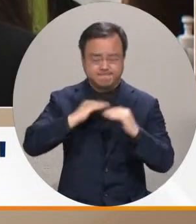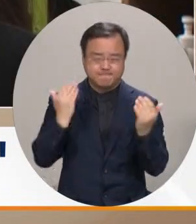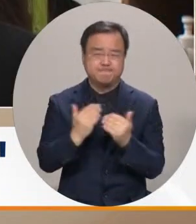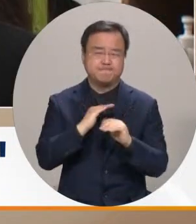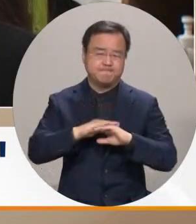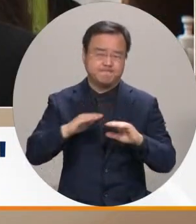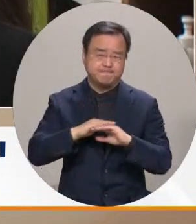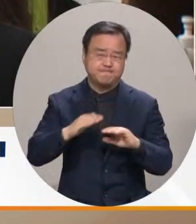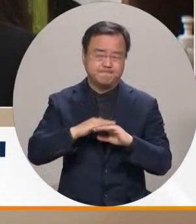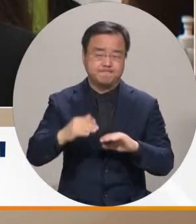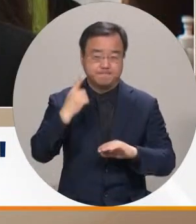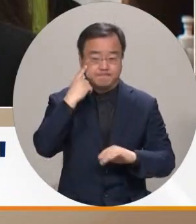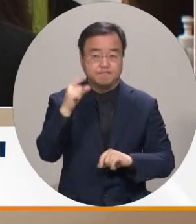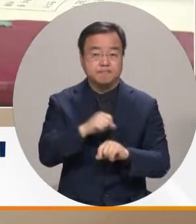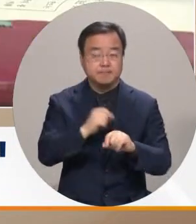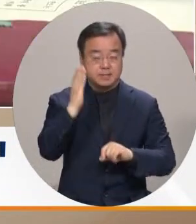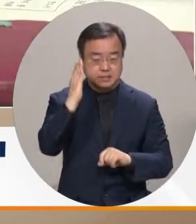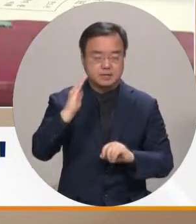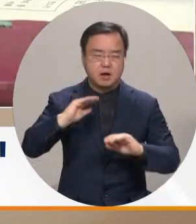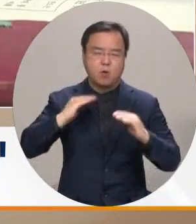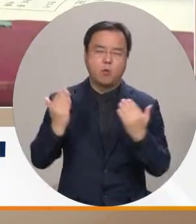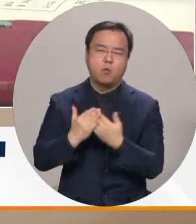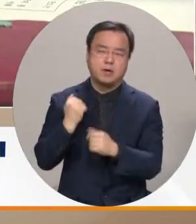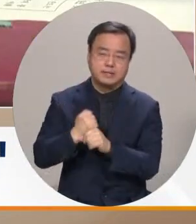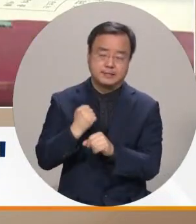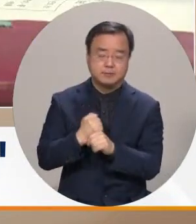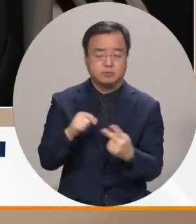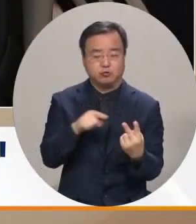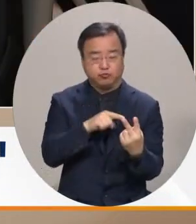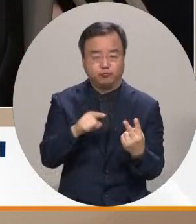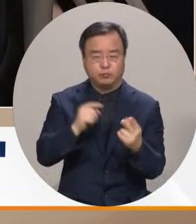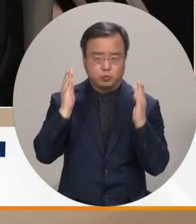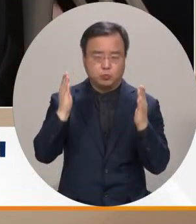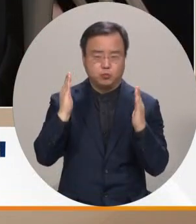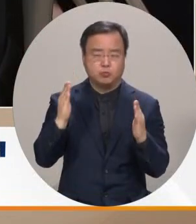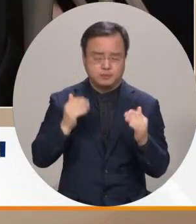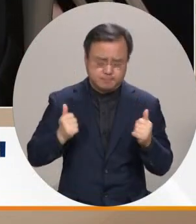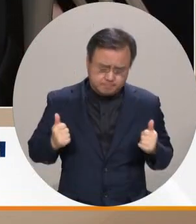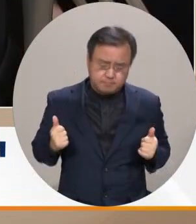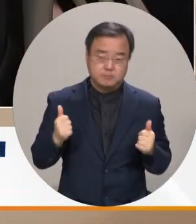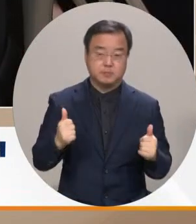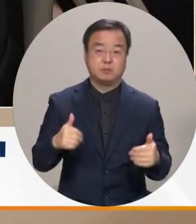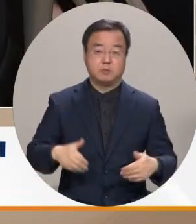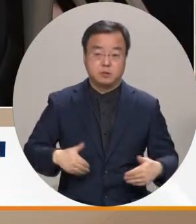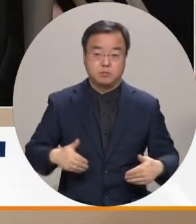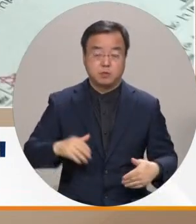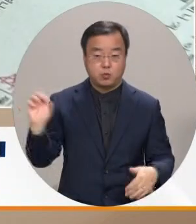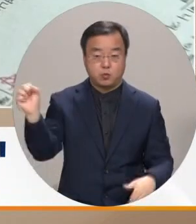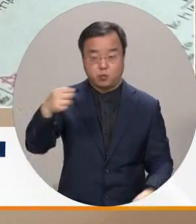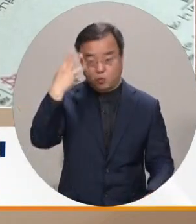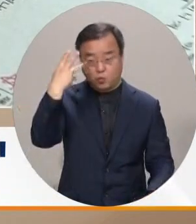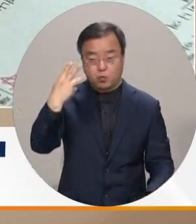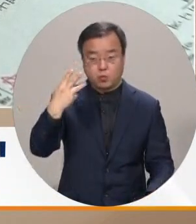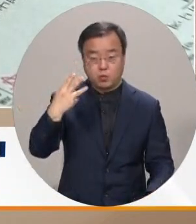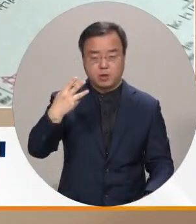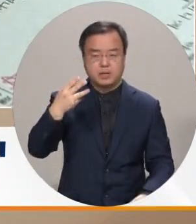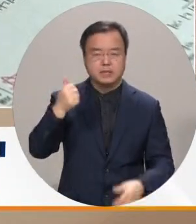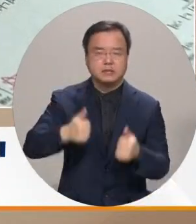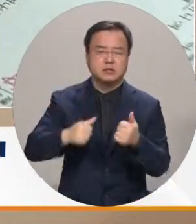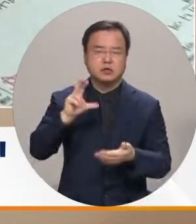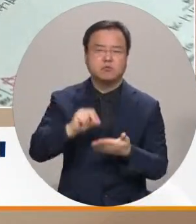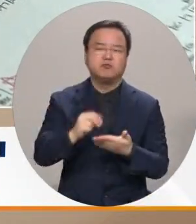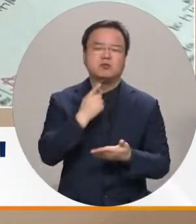그래서 수능 특강 수능 완성 반드시 공부하셔야 되고요 더불어서 고등학교 3학년 기출을 바로 들어 가려고